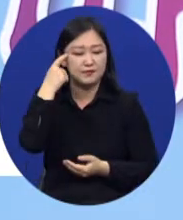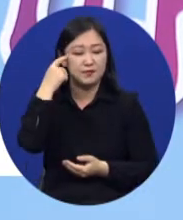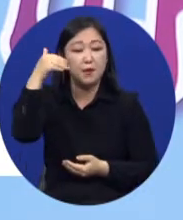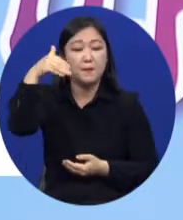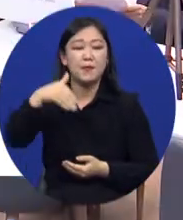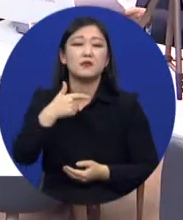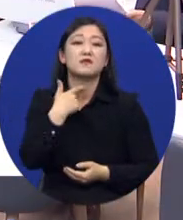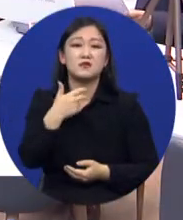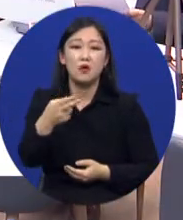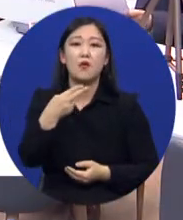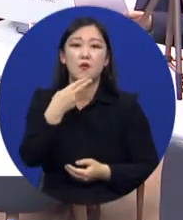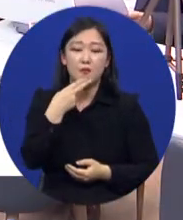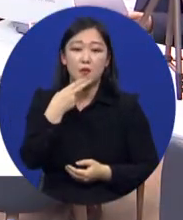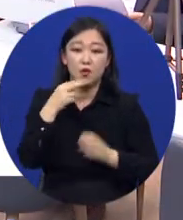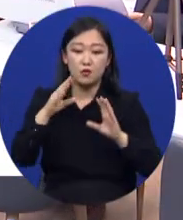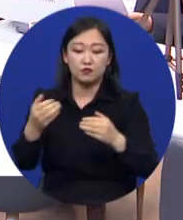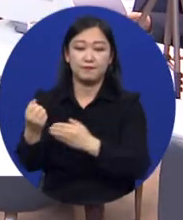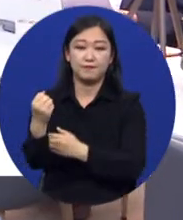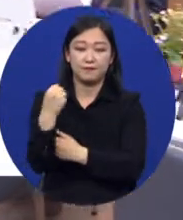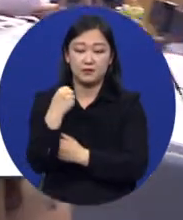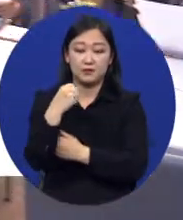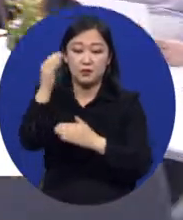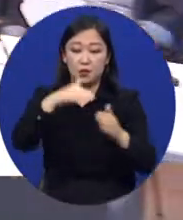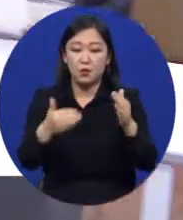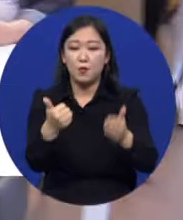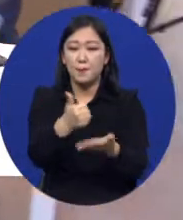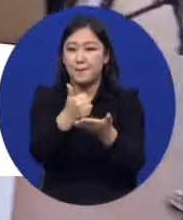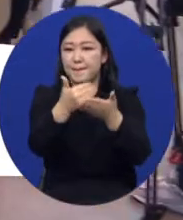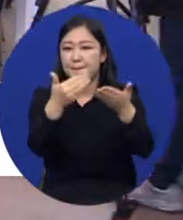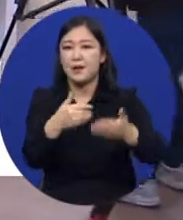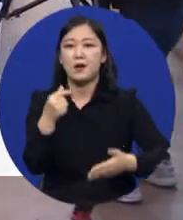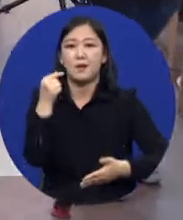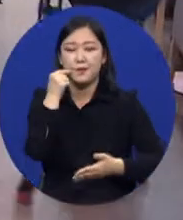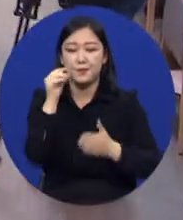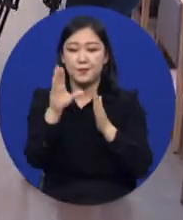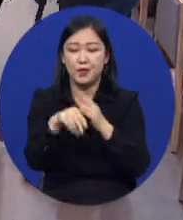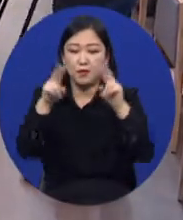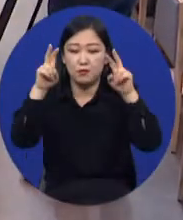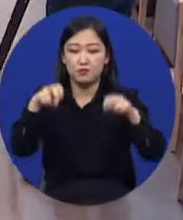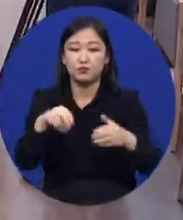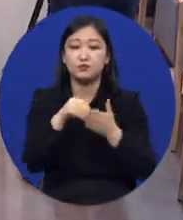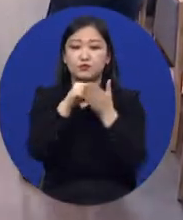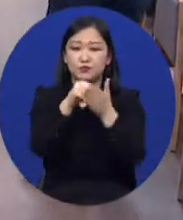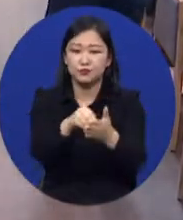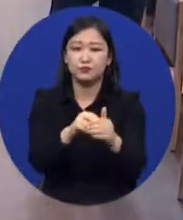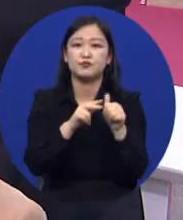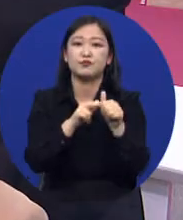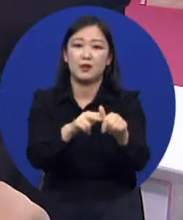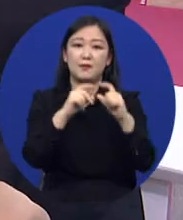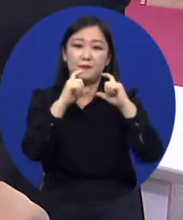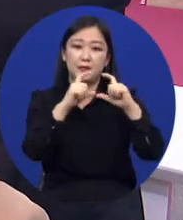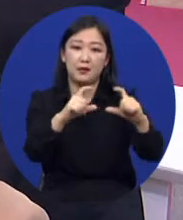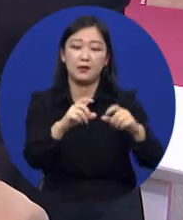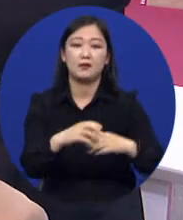없다 며 국민의 힘 공천을 받지 못할 경우 무소속으로 출마 하게 하다 고 밝혔습니다